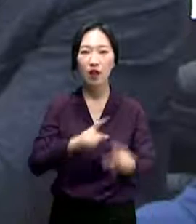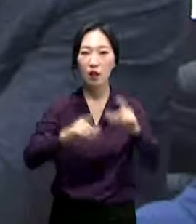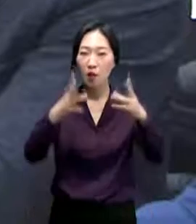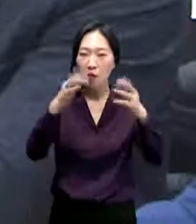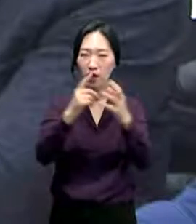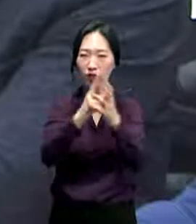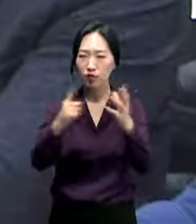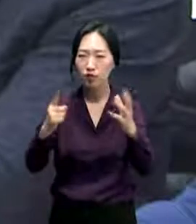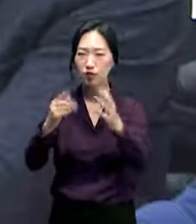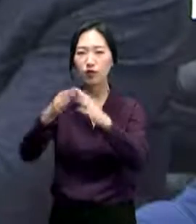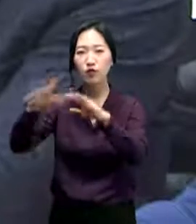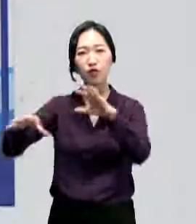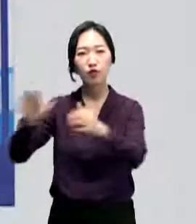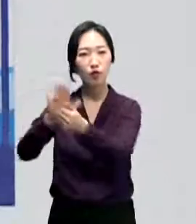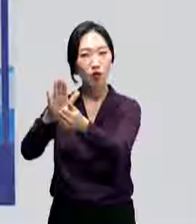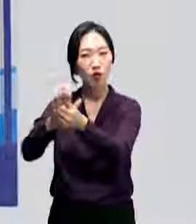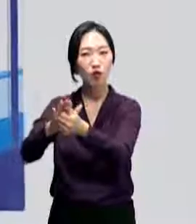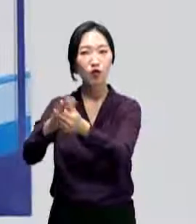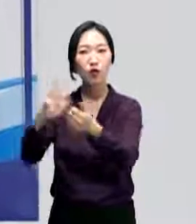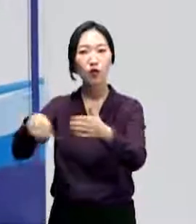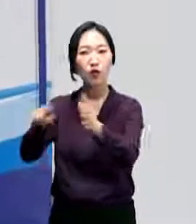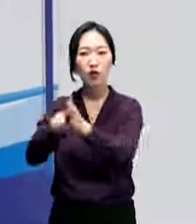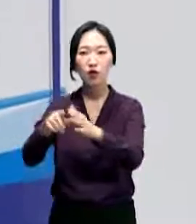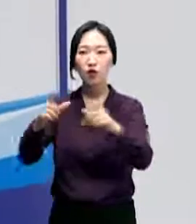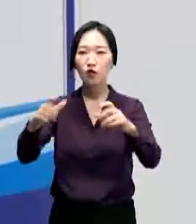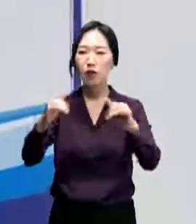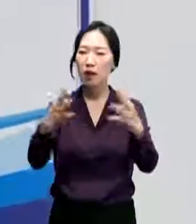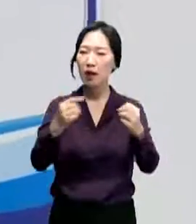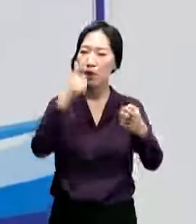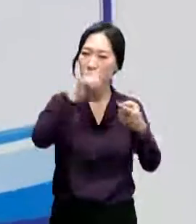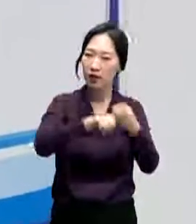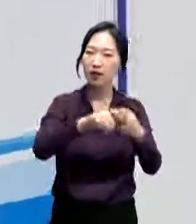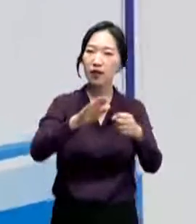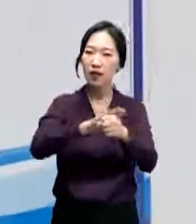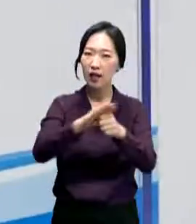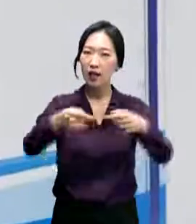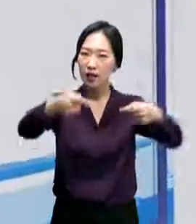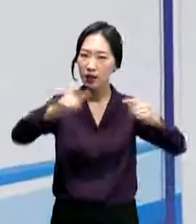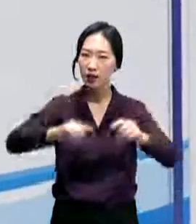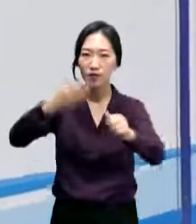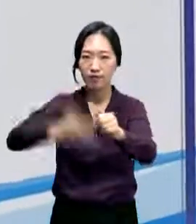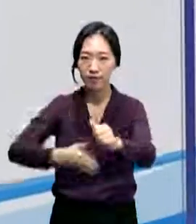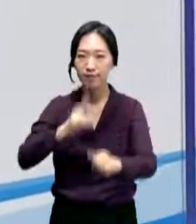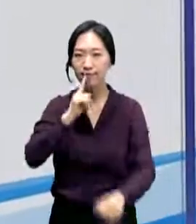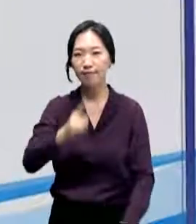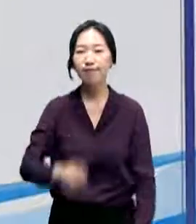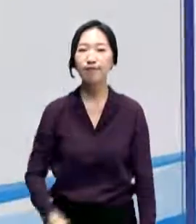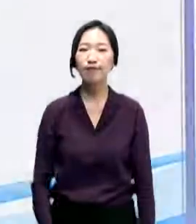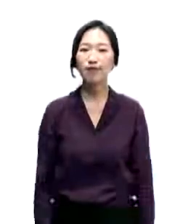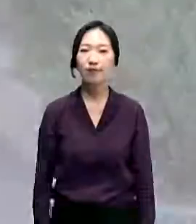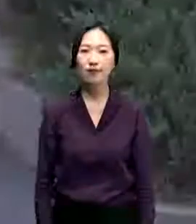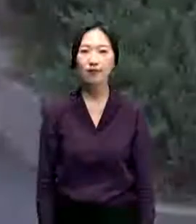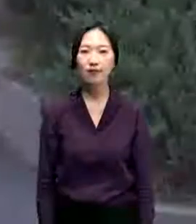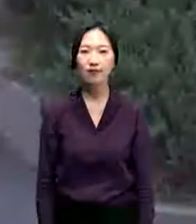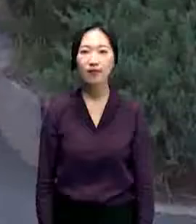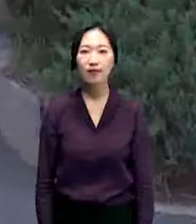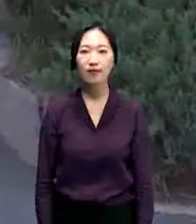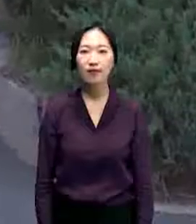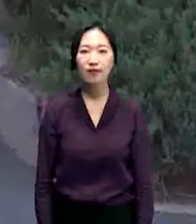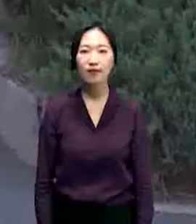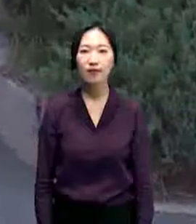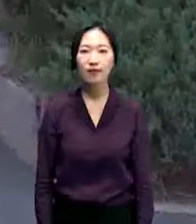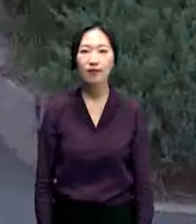소외 이웃을 도울 수 있도록 지역주민들의 적극적인 관심과 동참을 당부 했습니다 lip nos 원